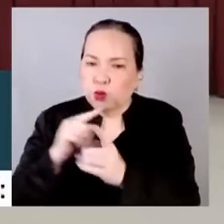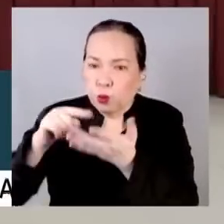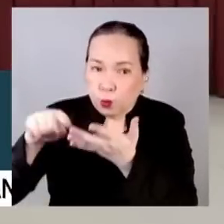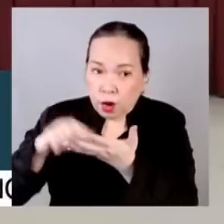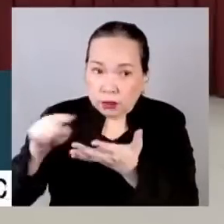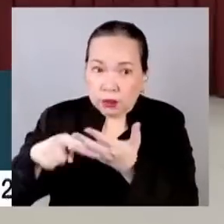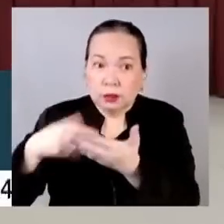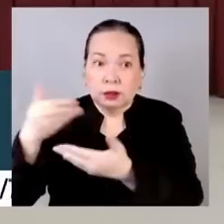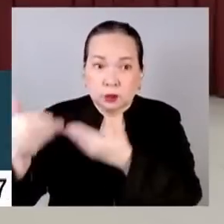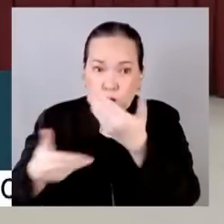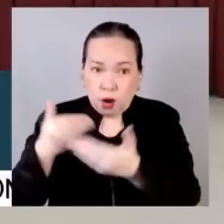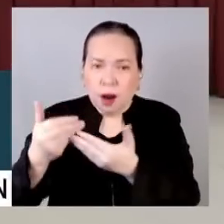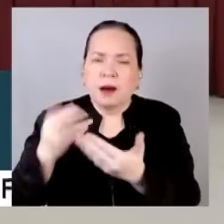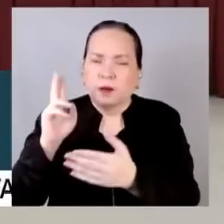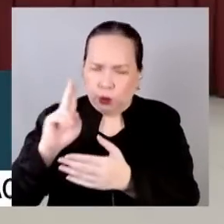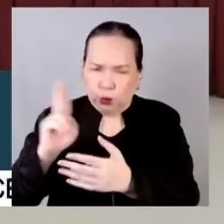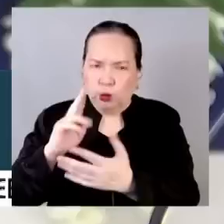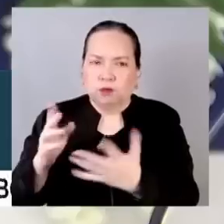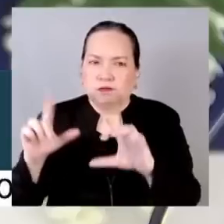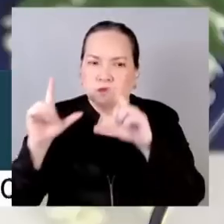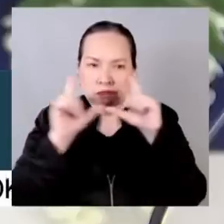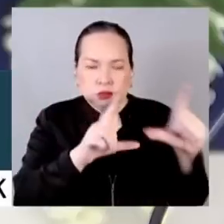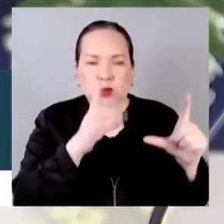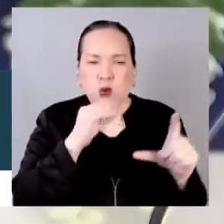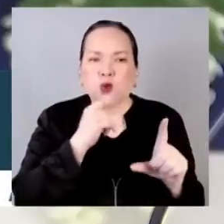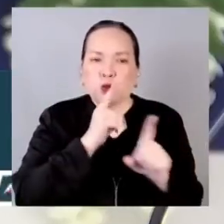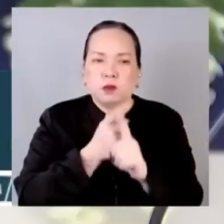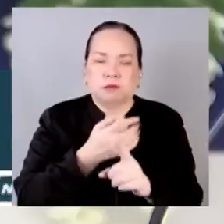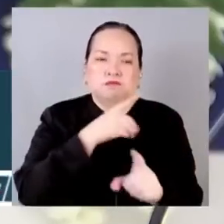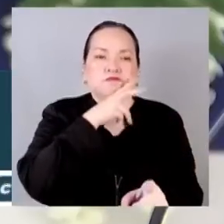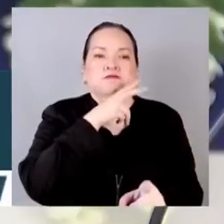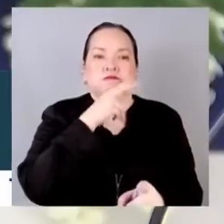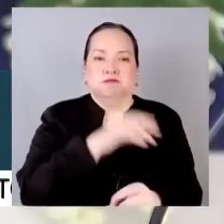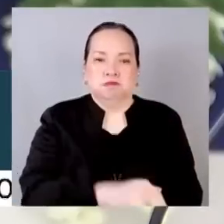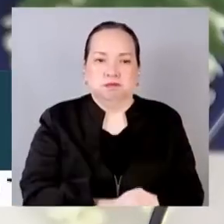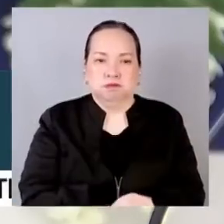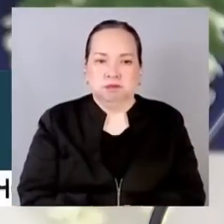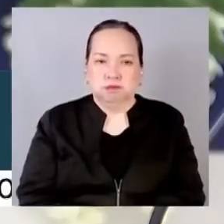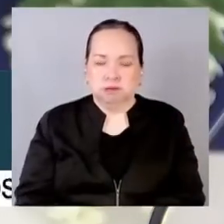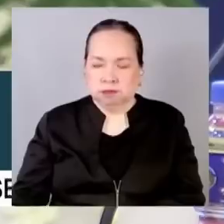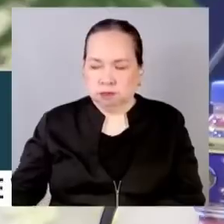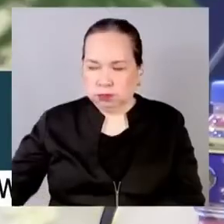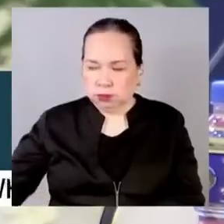be accorded to all. Let's listen to some of what the PNP chief had to say.